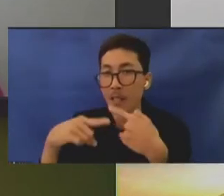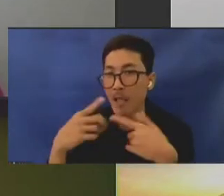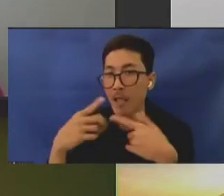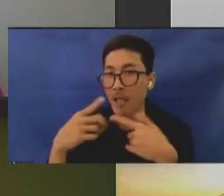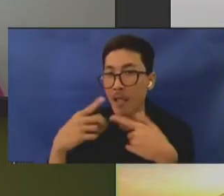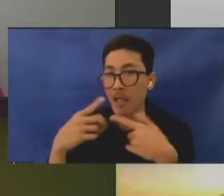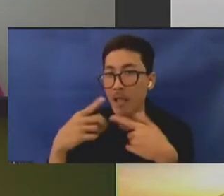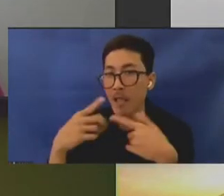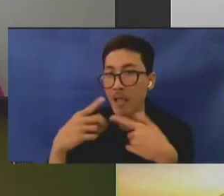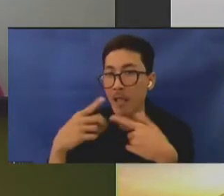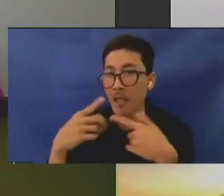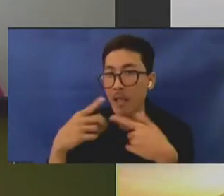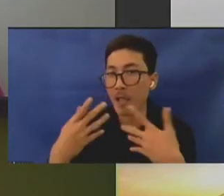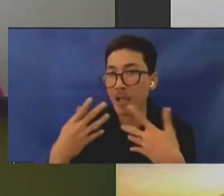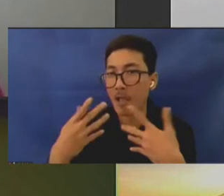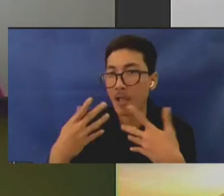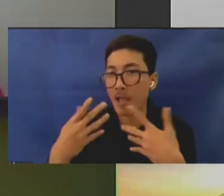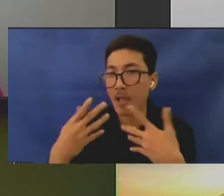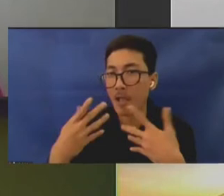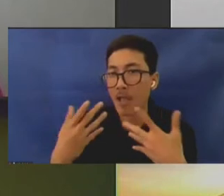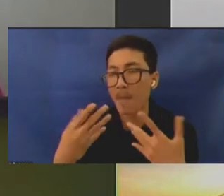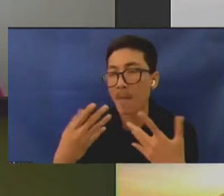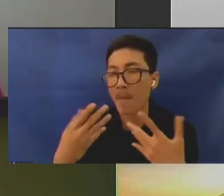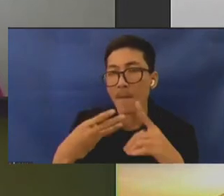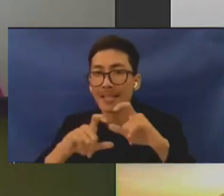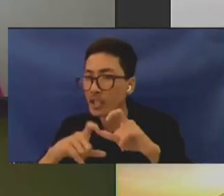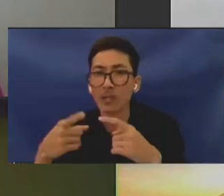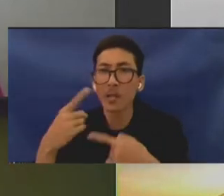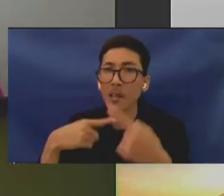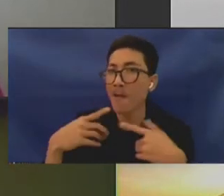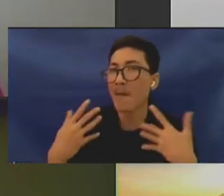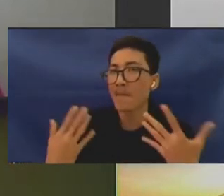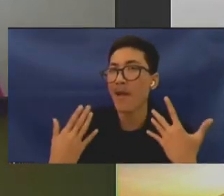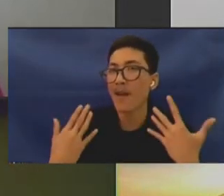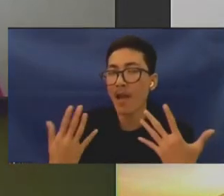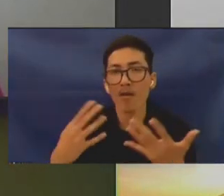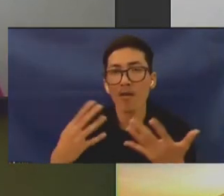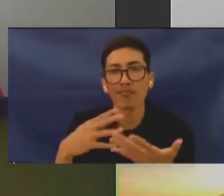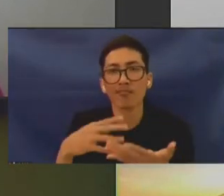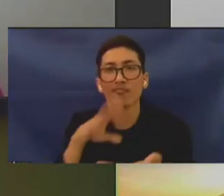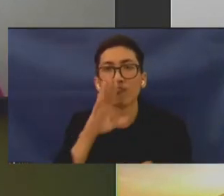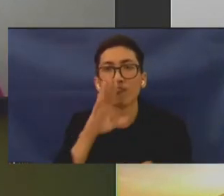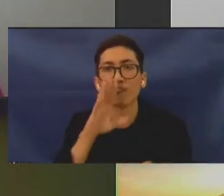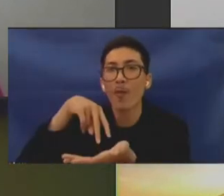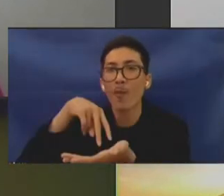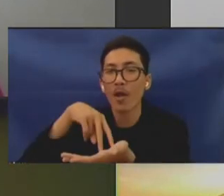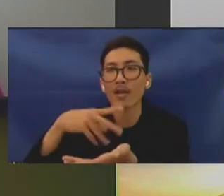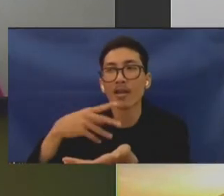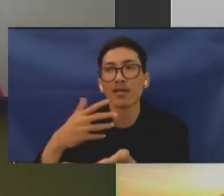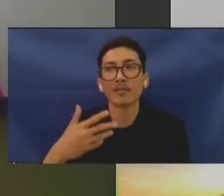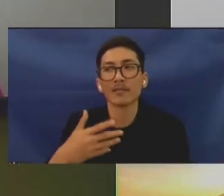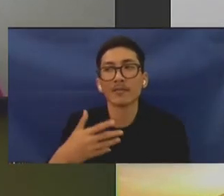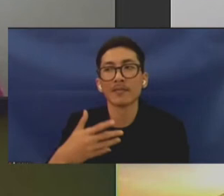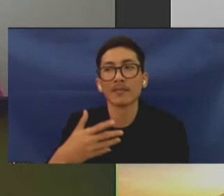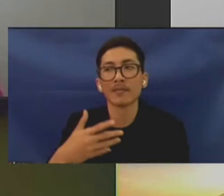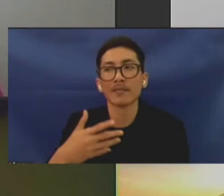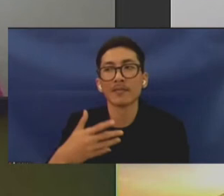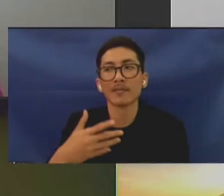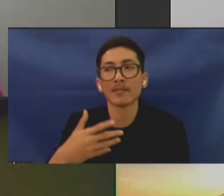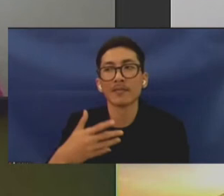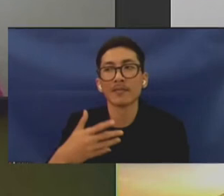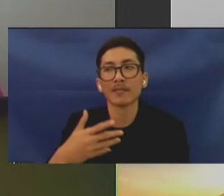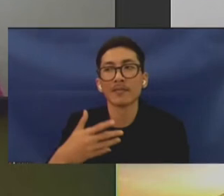dia sering lompat-lompat, tapi paling enggak dia bisa kemudian menyampaikan emosinya, ekspresi dia kepada pihak lain, yang mungkin itu jadi salah satu cara untuk